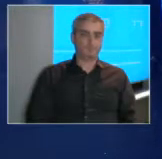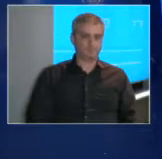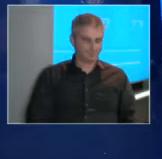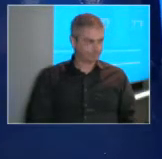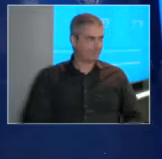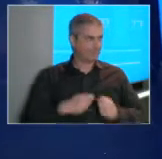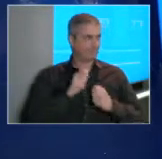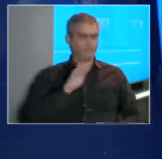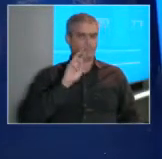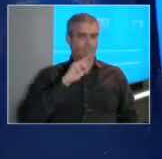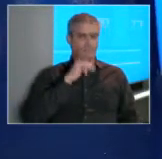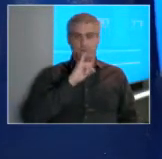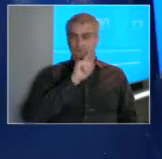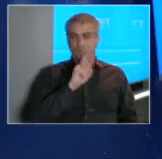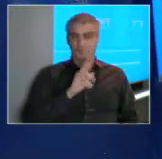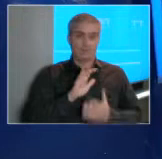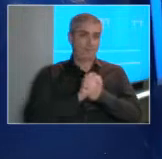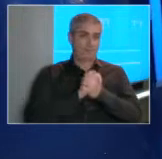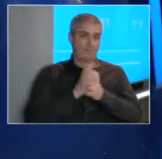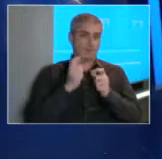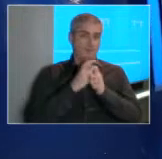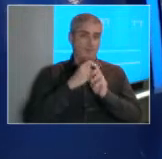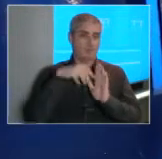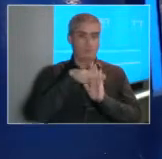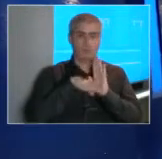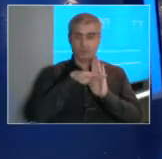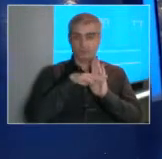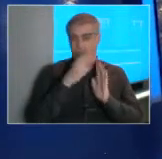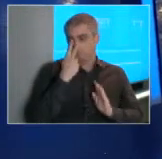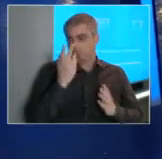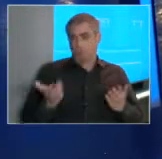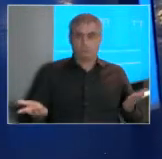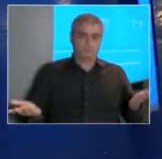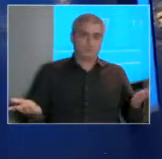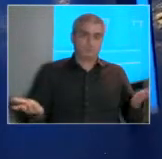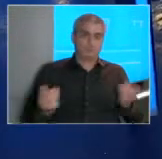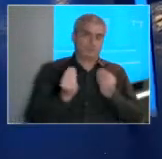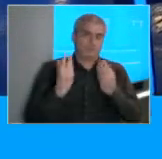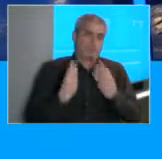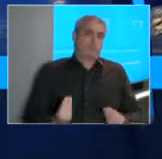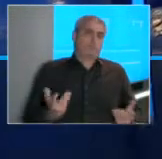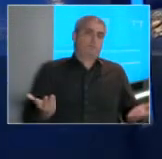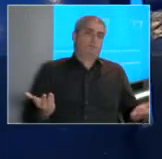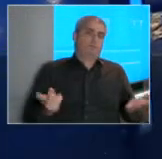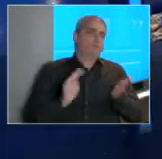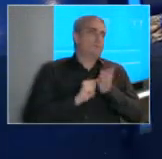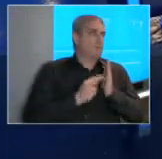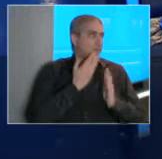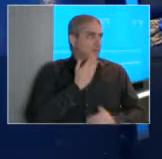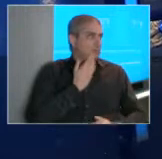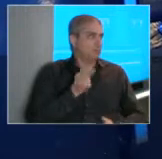חבר הכנסת מרגי, יכול להיות שהחברים בחברות דירוג האשראי, הם רואים דברים טובים יותר בפוליטיקה הישראלית, והם